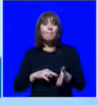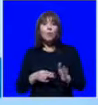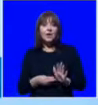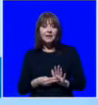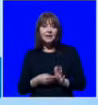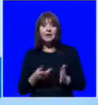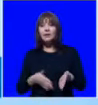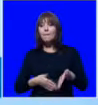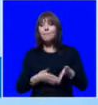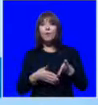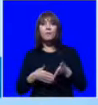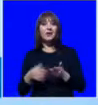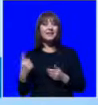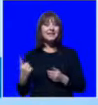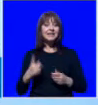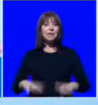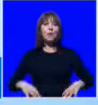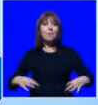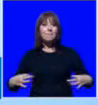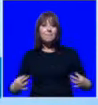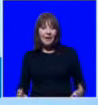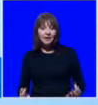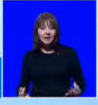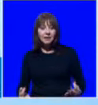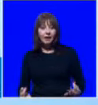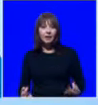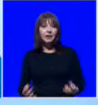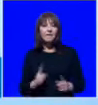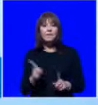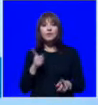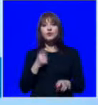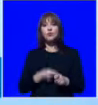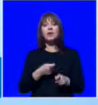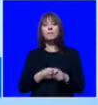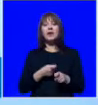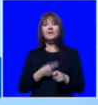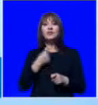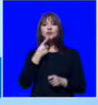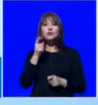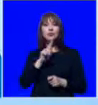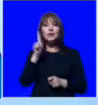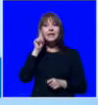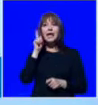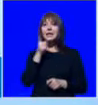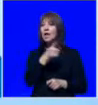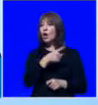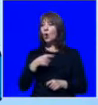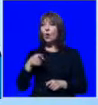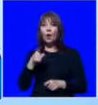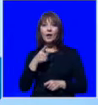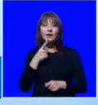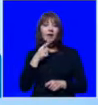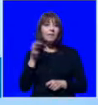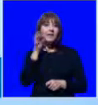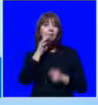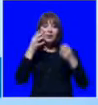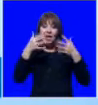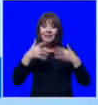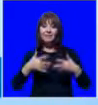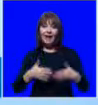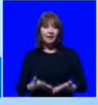да подпомогнете само бедните, не може да го направите, защото не знаете кои са те. За редица доходи нямаше данни. Абсолютно